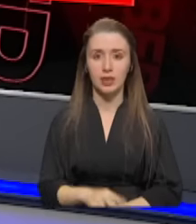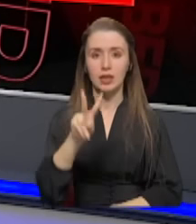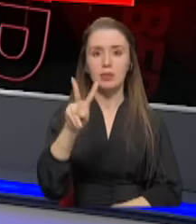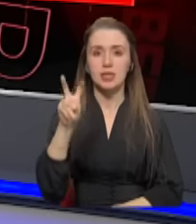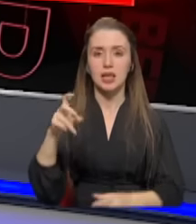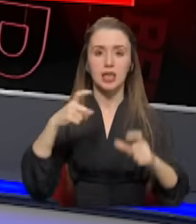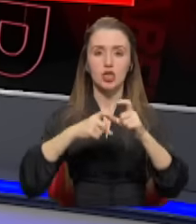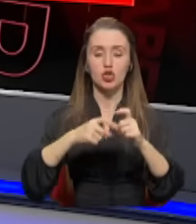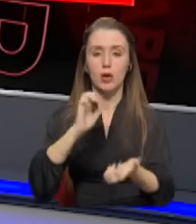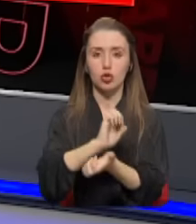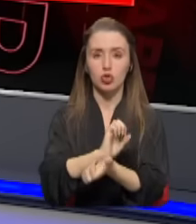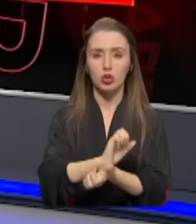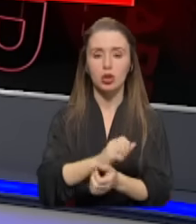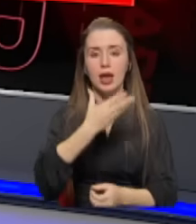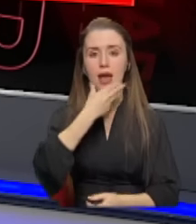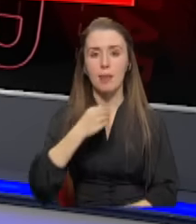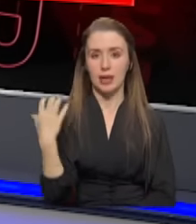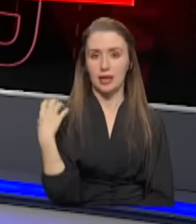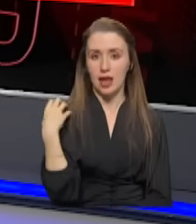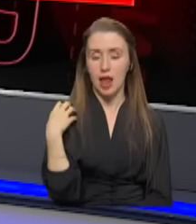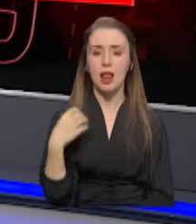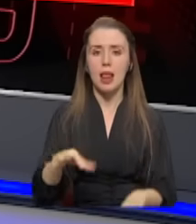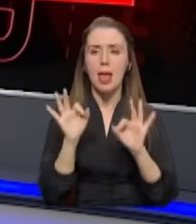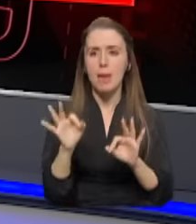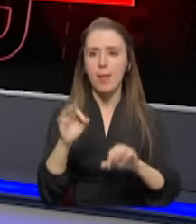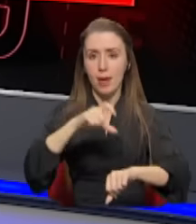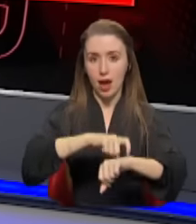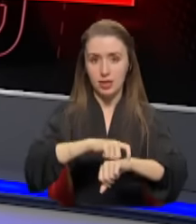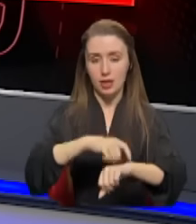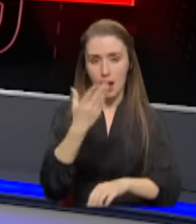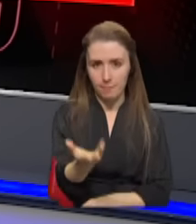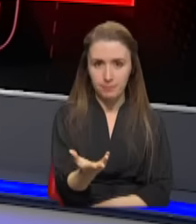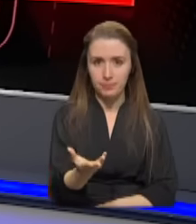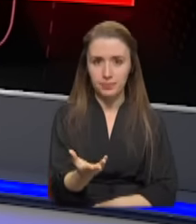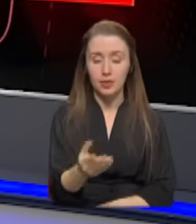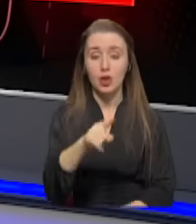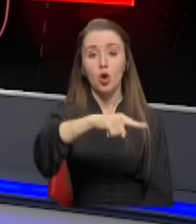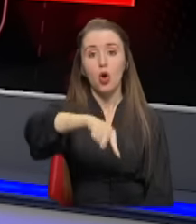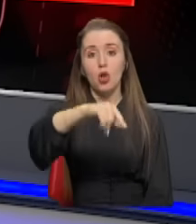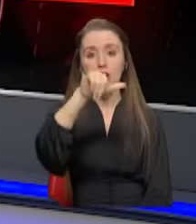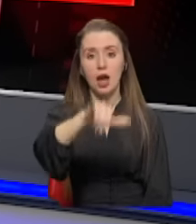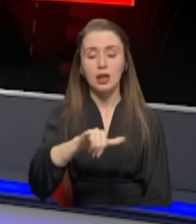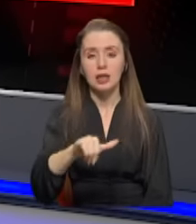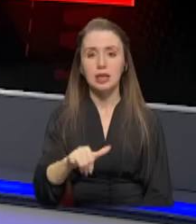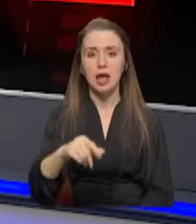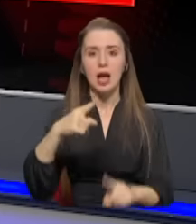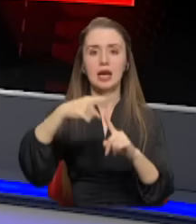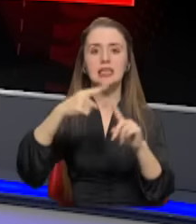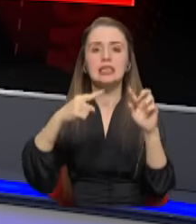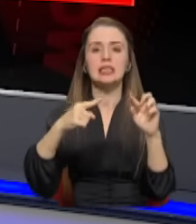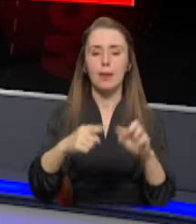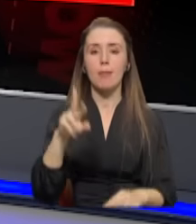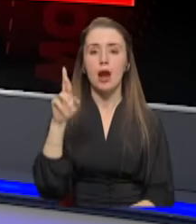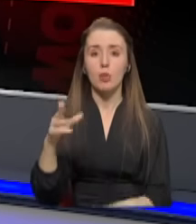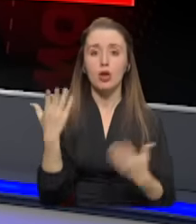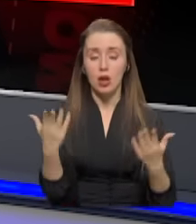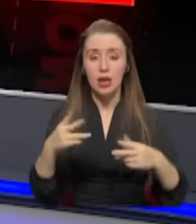28 Şubat tutuklusu emekli generallerin sürekli hastalık durumu, haklarındaki adli tıp raporuna rağmen